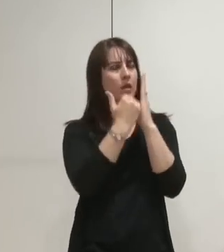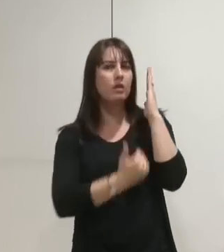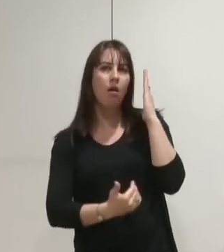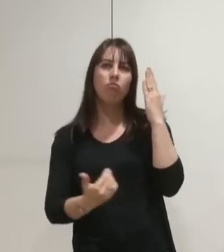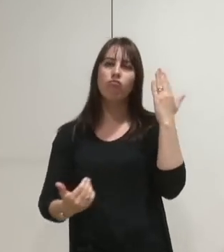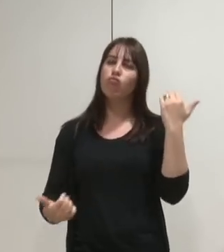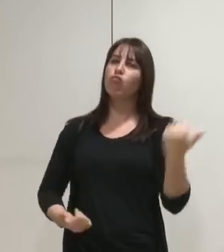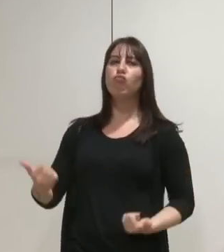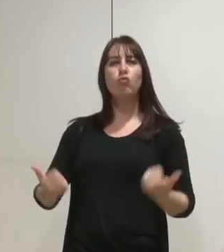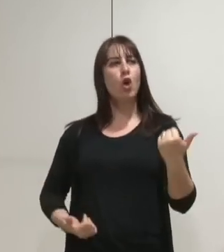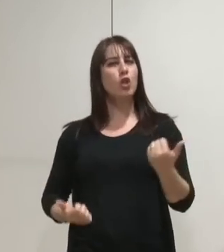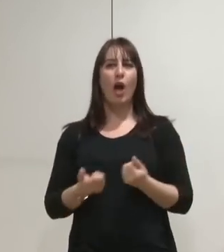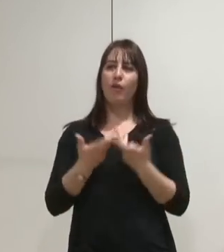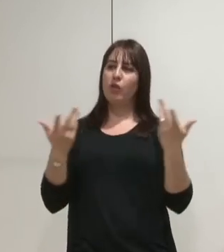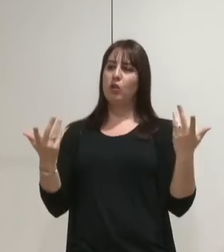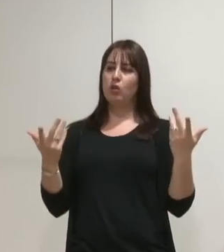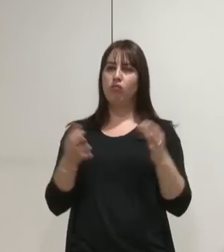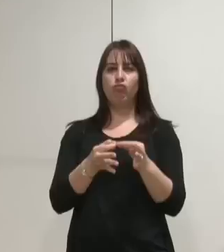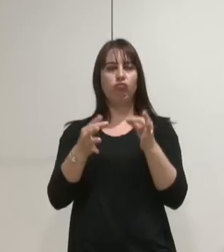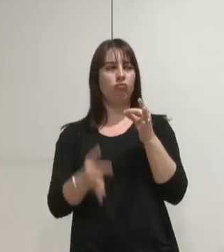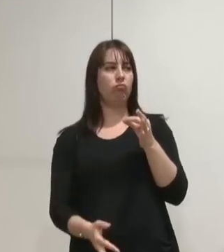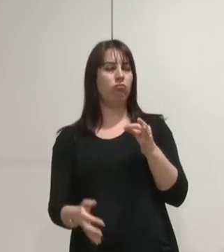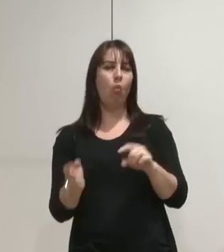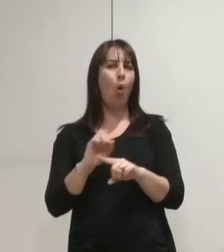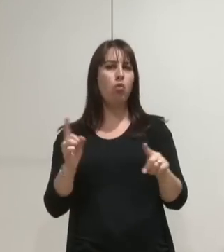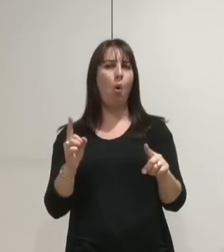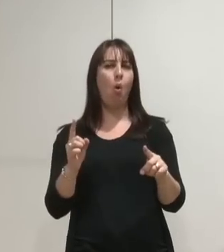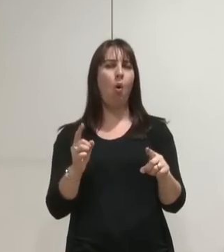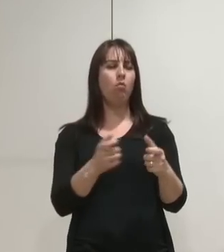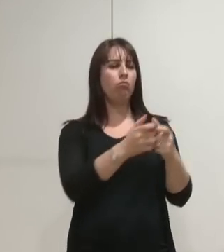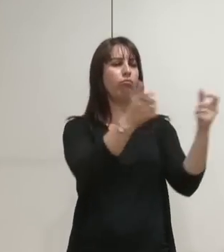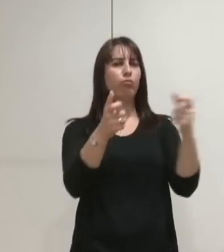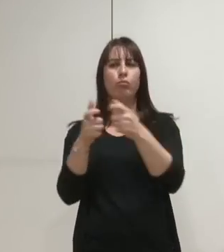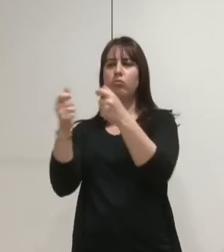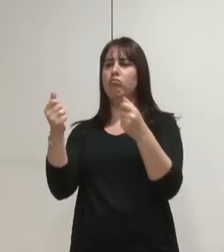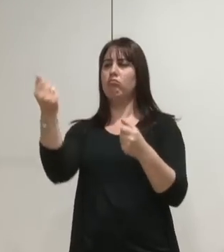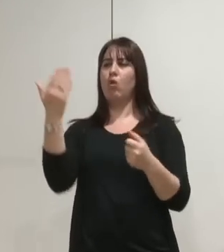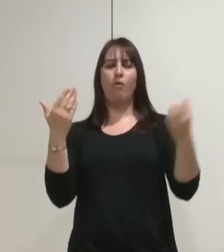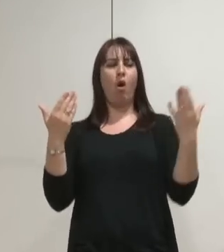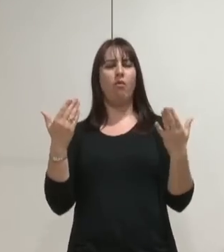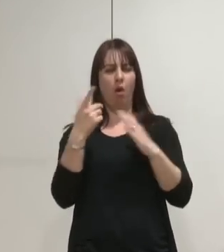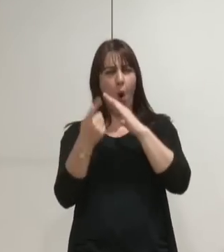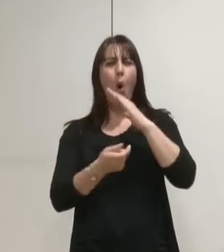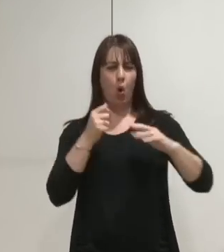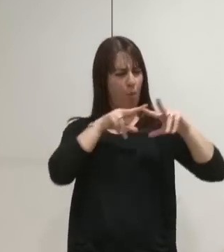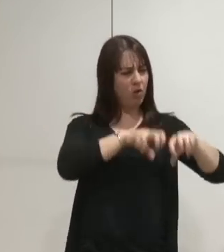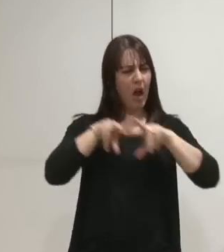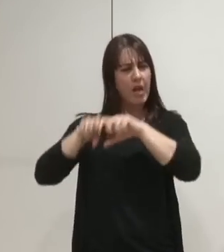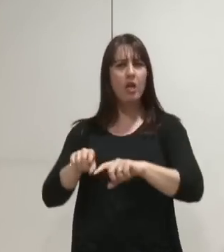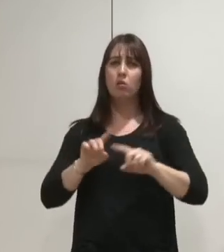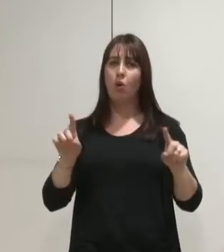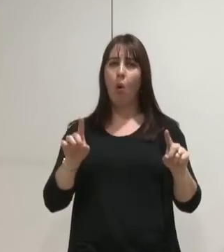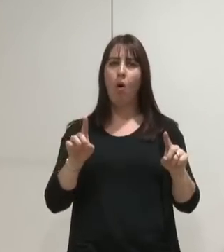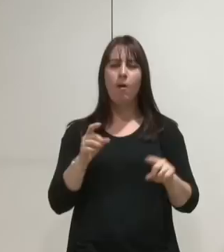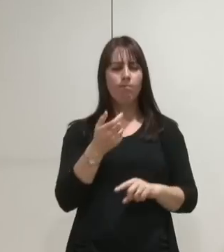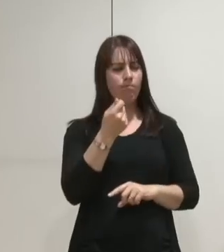finalement n'ont pas présenté une nouvelle comparaison des offres et leurs conséquences financières entre autres